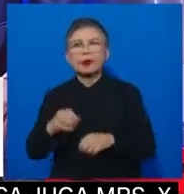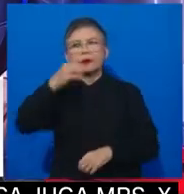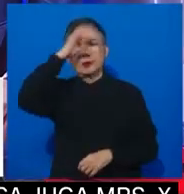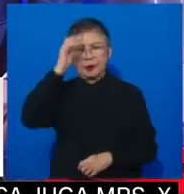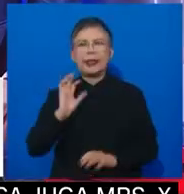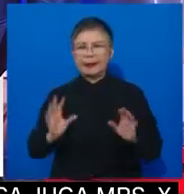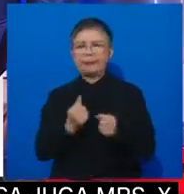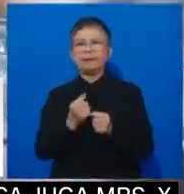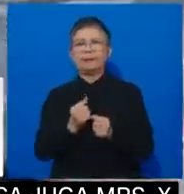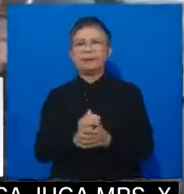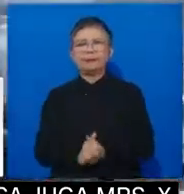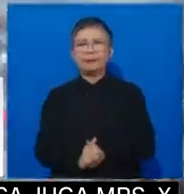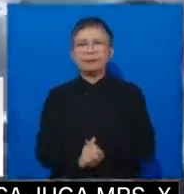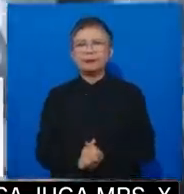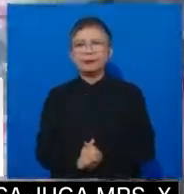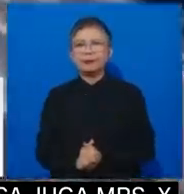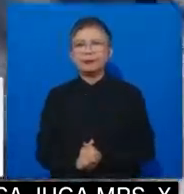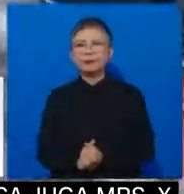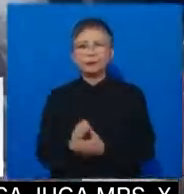Jaya.